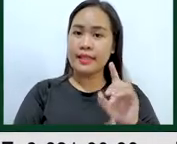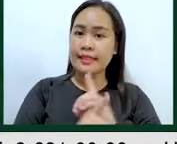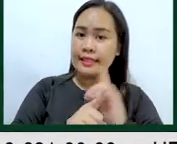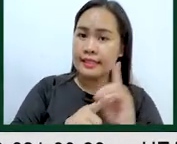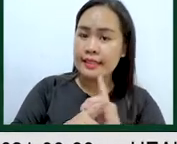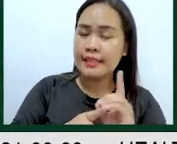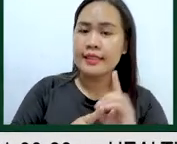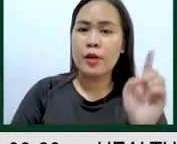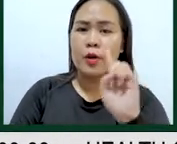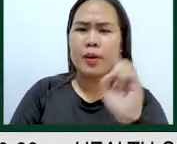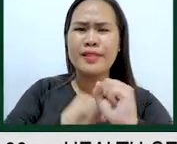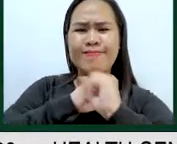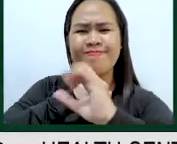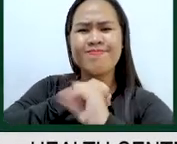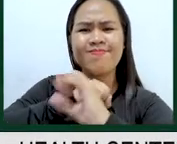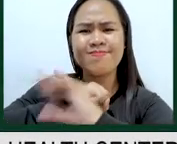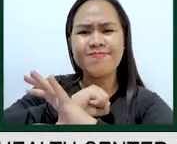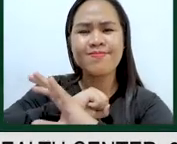basically,